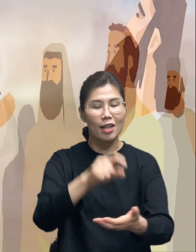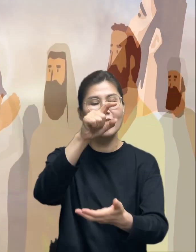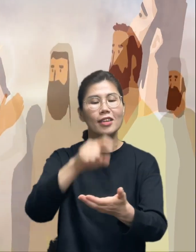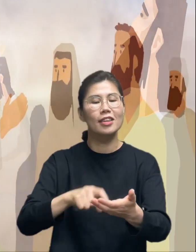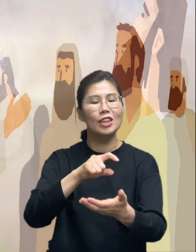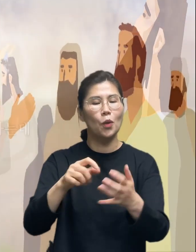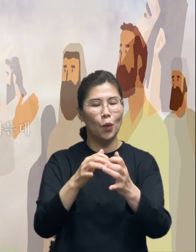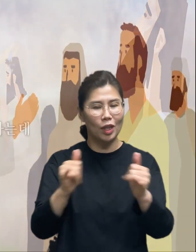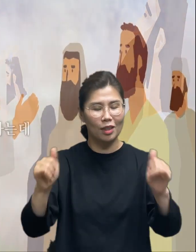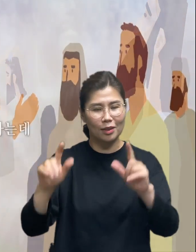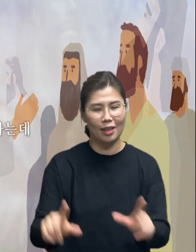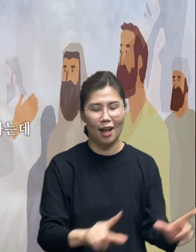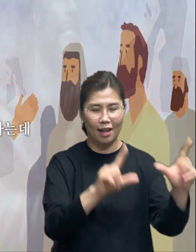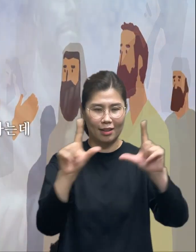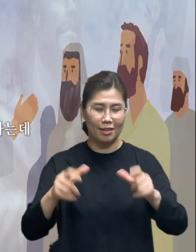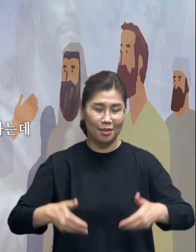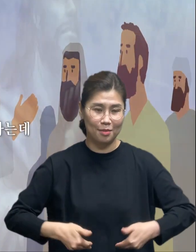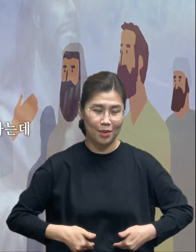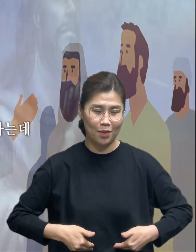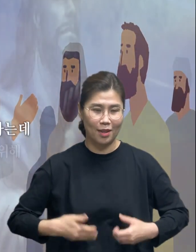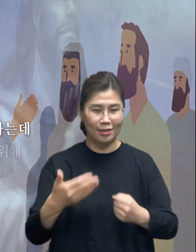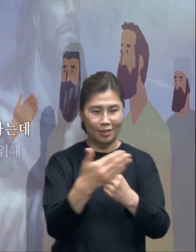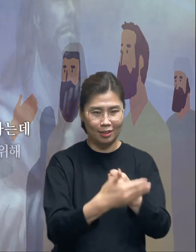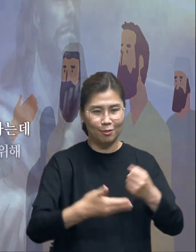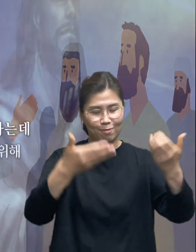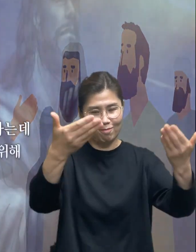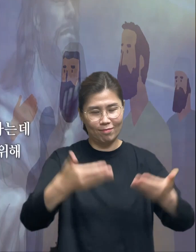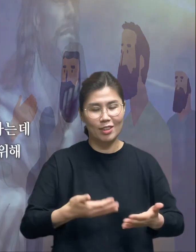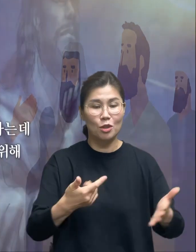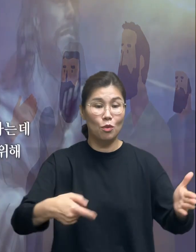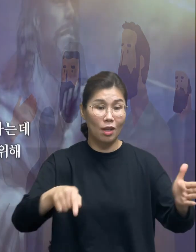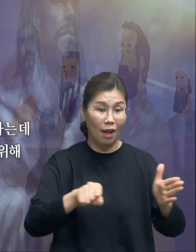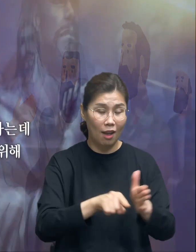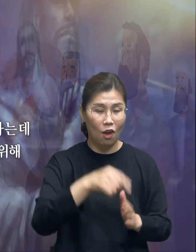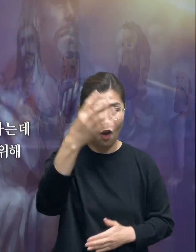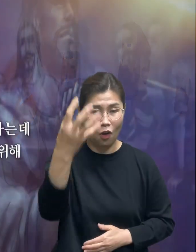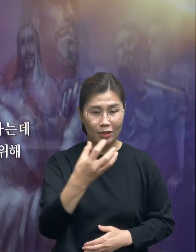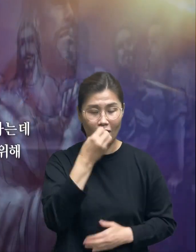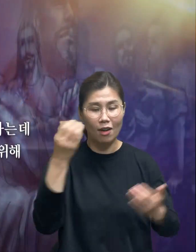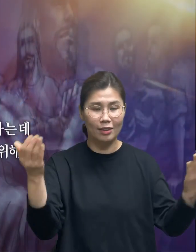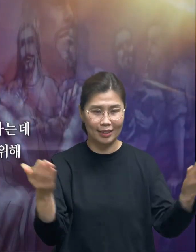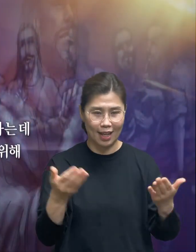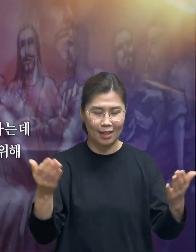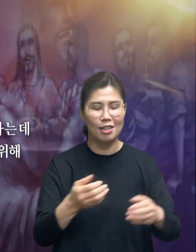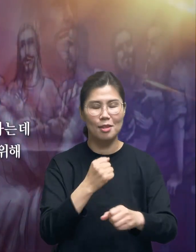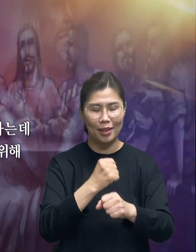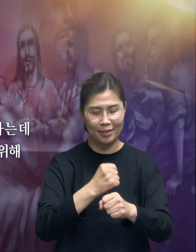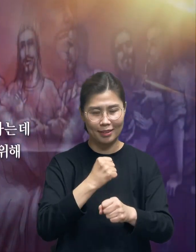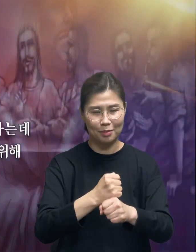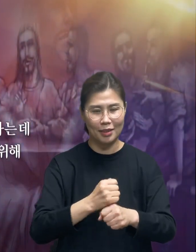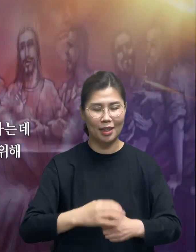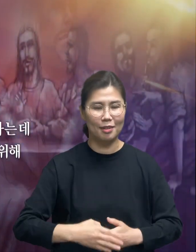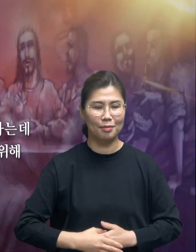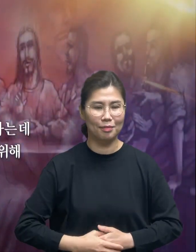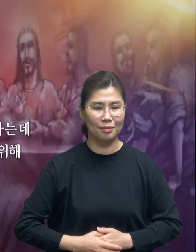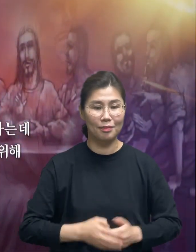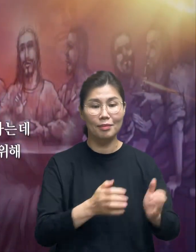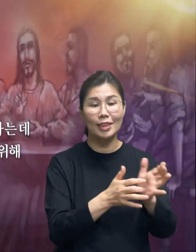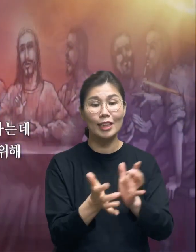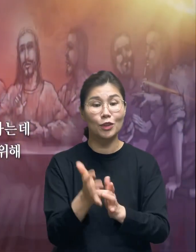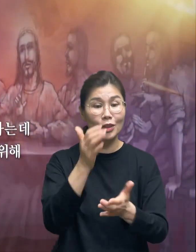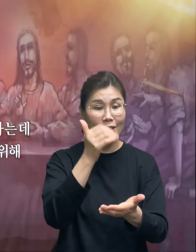그리스도께서는 우리가 그리스도인으로서 살아가는 데 필요한 은총을 전해주시려고 성사를 세우셨습니다